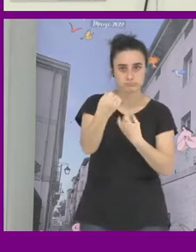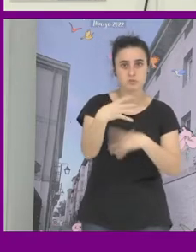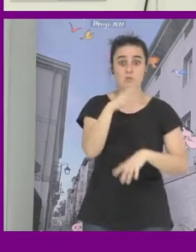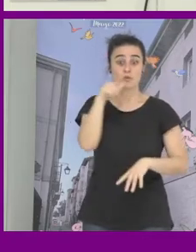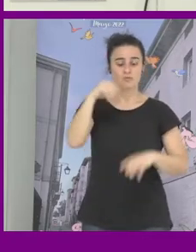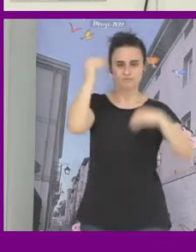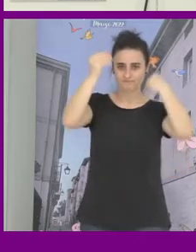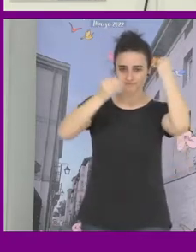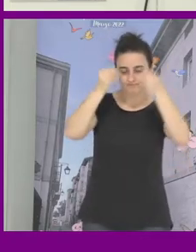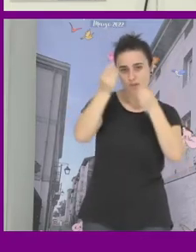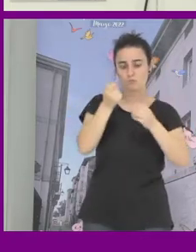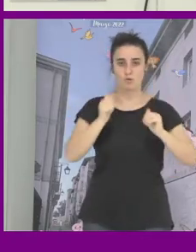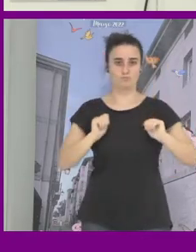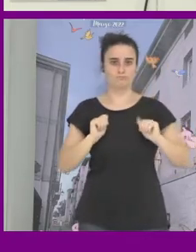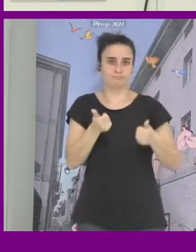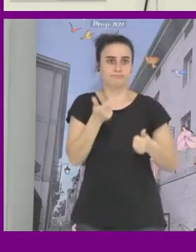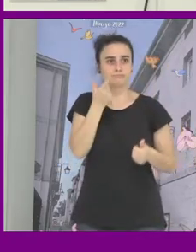gogoeta horrekin hasteko